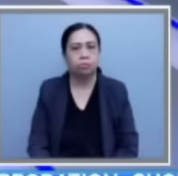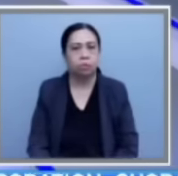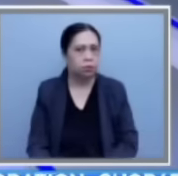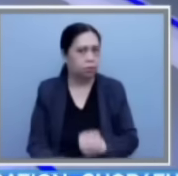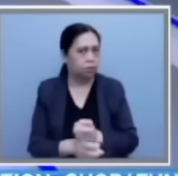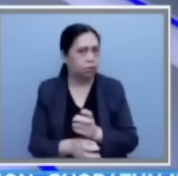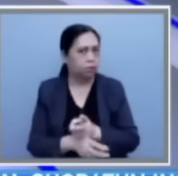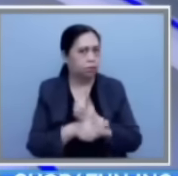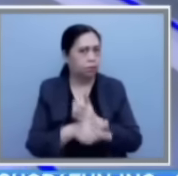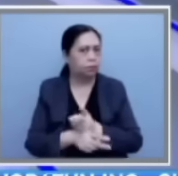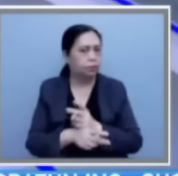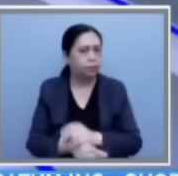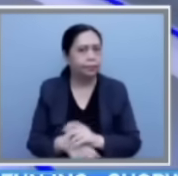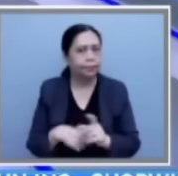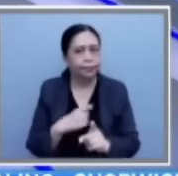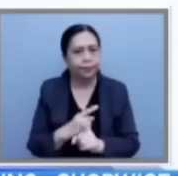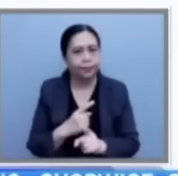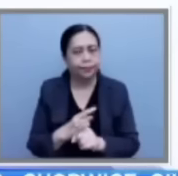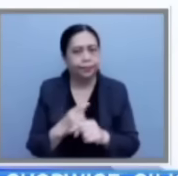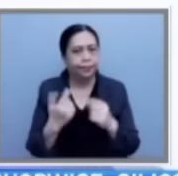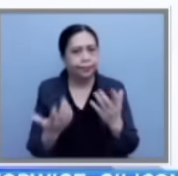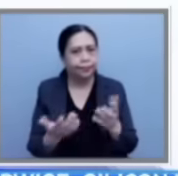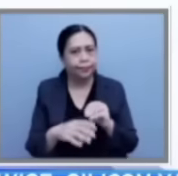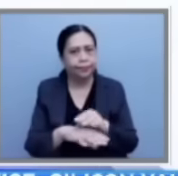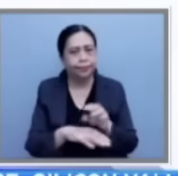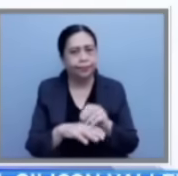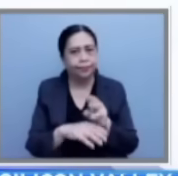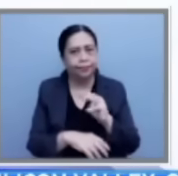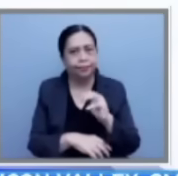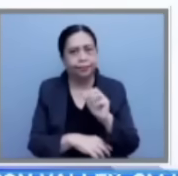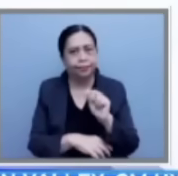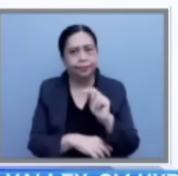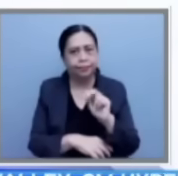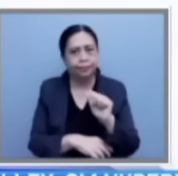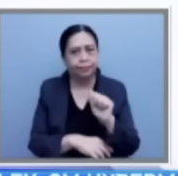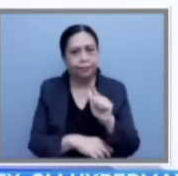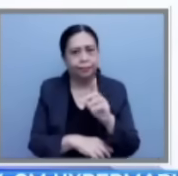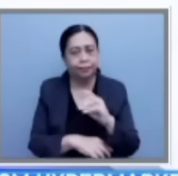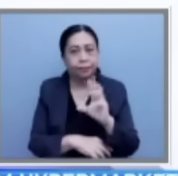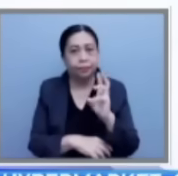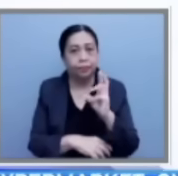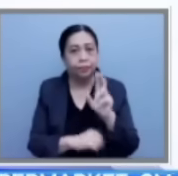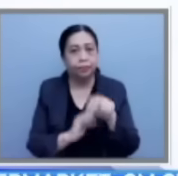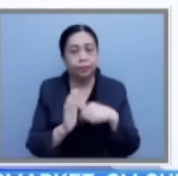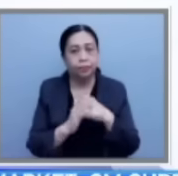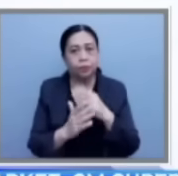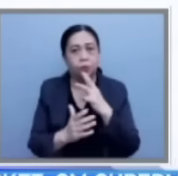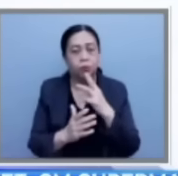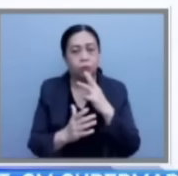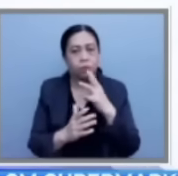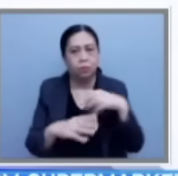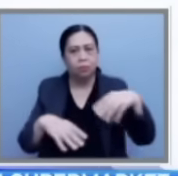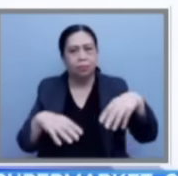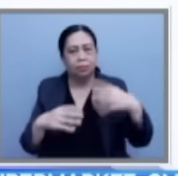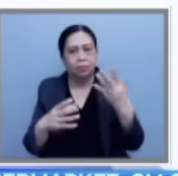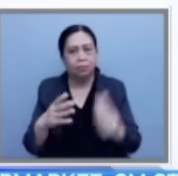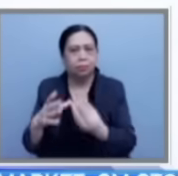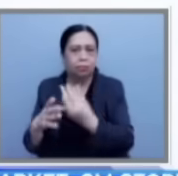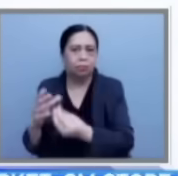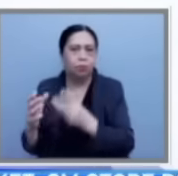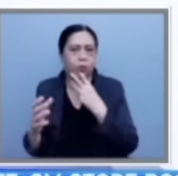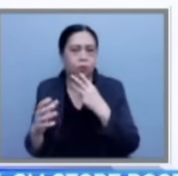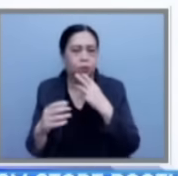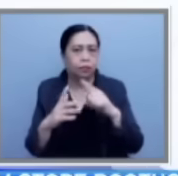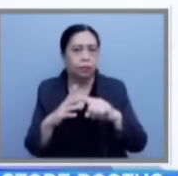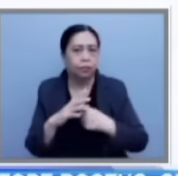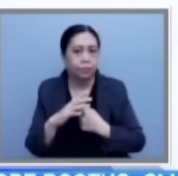ba tama o naman ang advisory ng Maynilad merong hanggang 16 hours water service interruption sa ilang lugar sa Maynila simula po sa